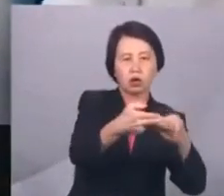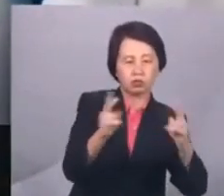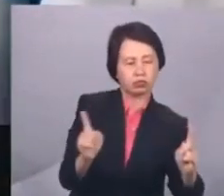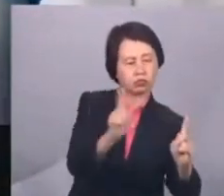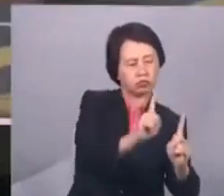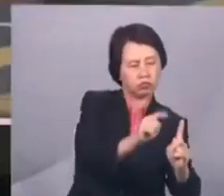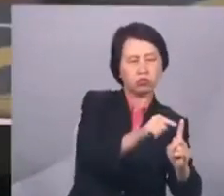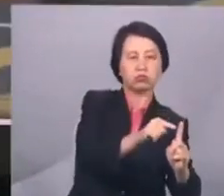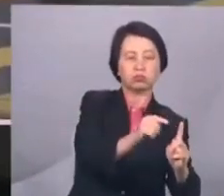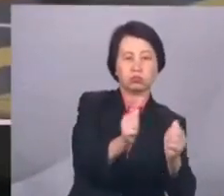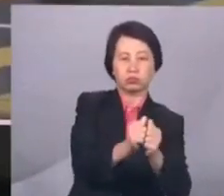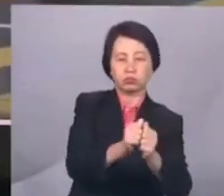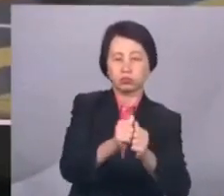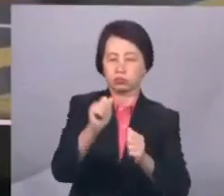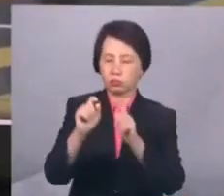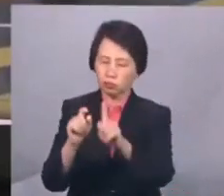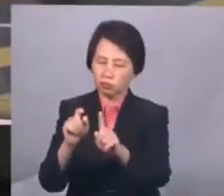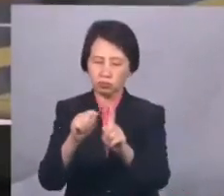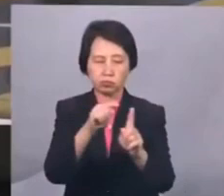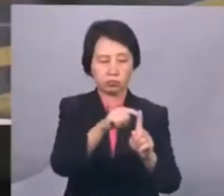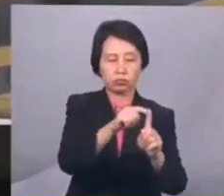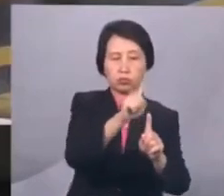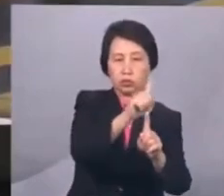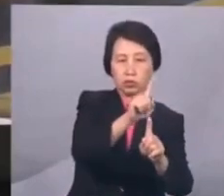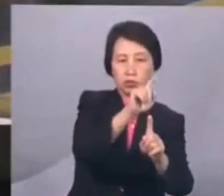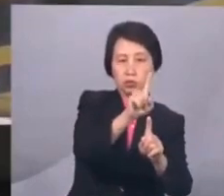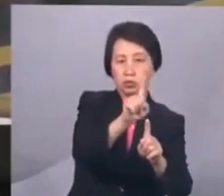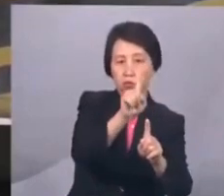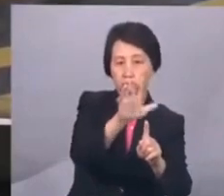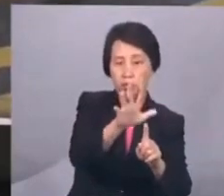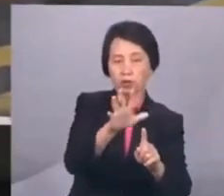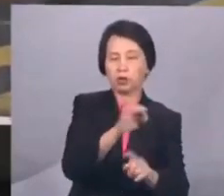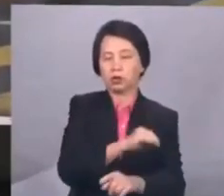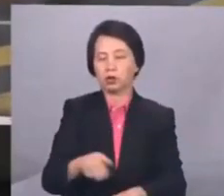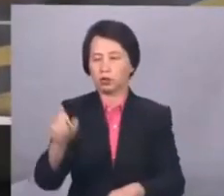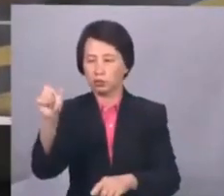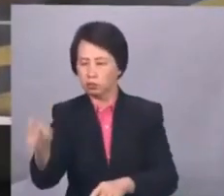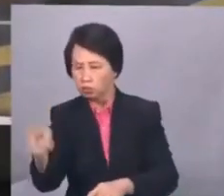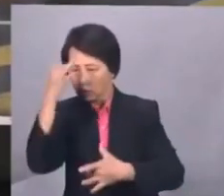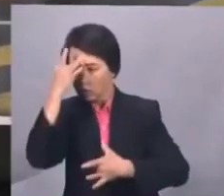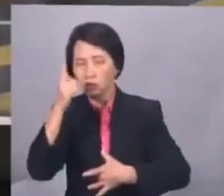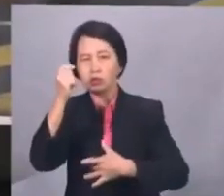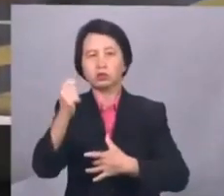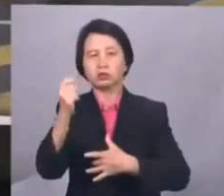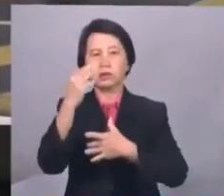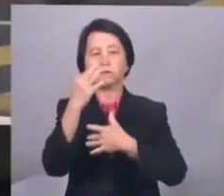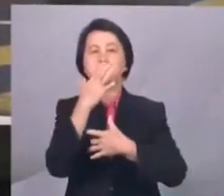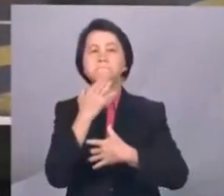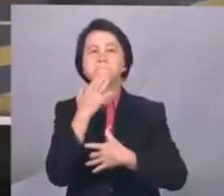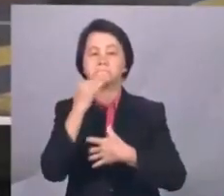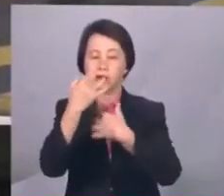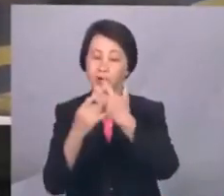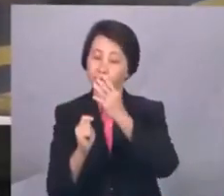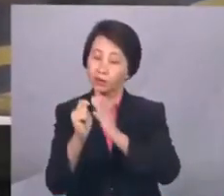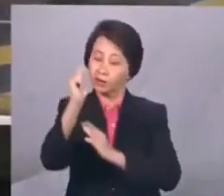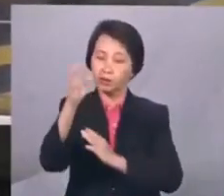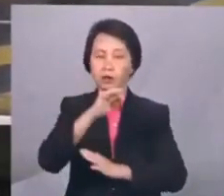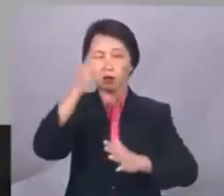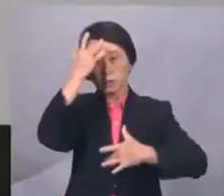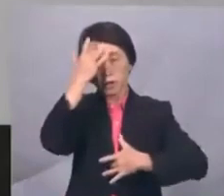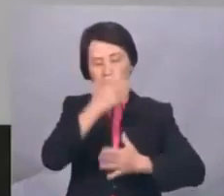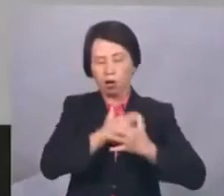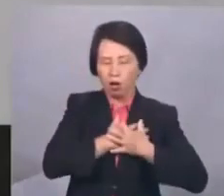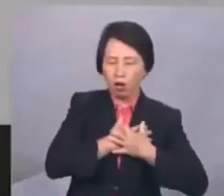positif qobid 19 ke-115 Selain itu memang seturut mengidap kencing manis darah tinggi dan penyakit